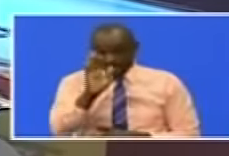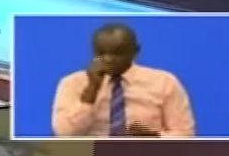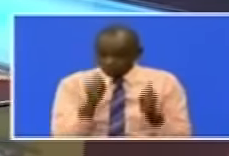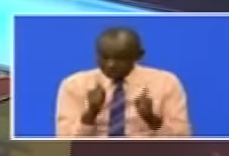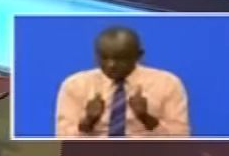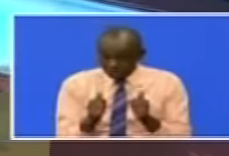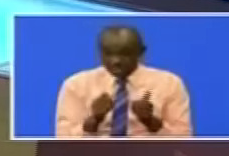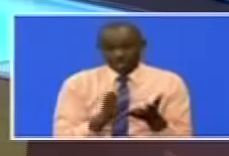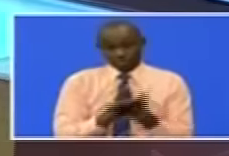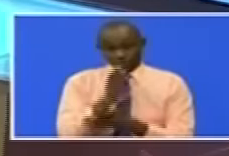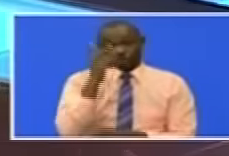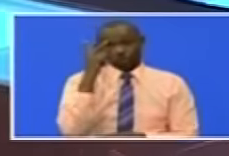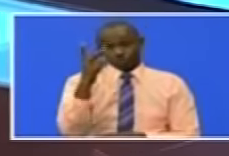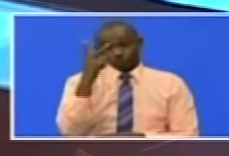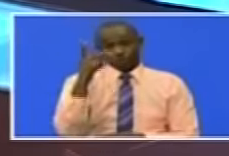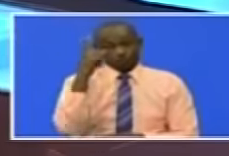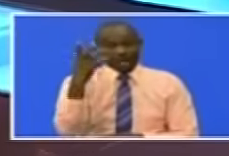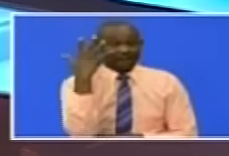la kupitia nambari